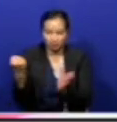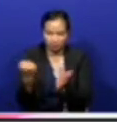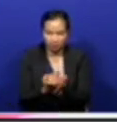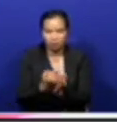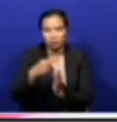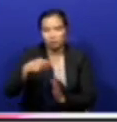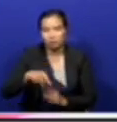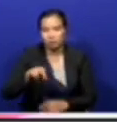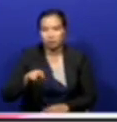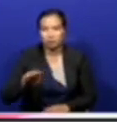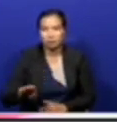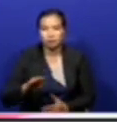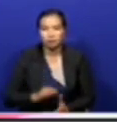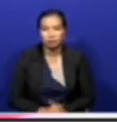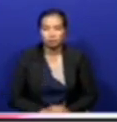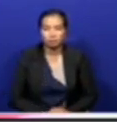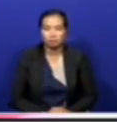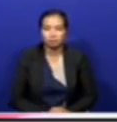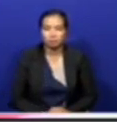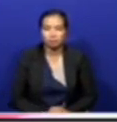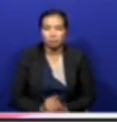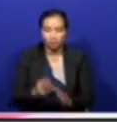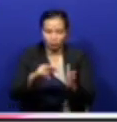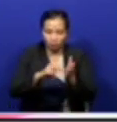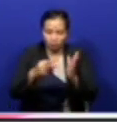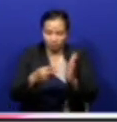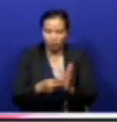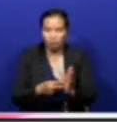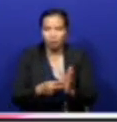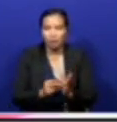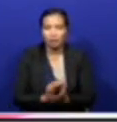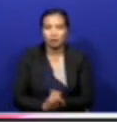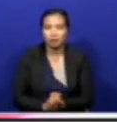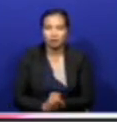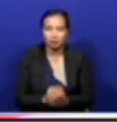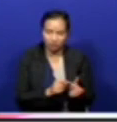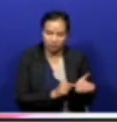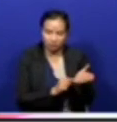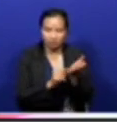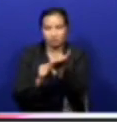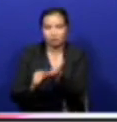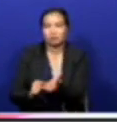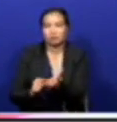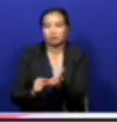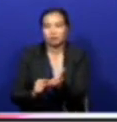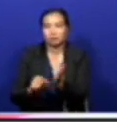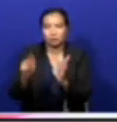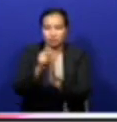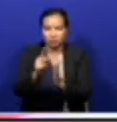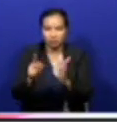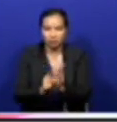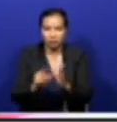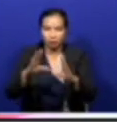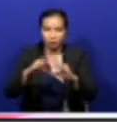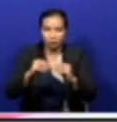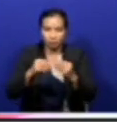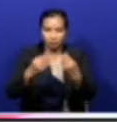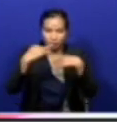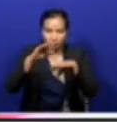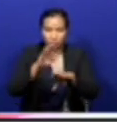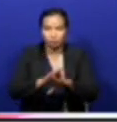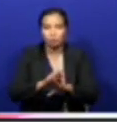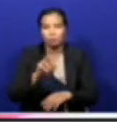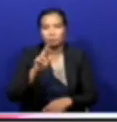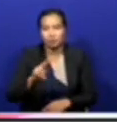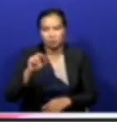ตินั่นหมายความว่าเราสามารถที่จะเสนอกฎหมายเข้าสู่ที่ประชุมร่วมรัฐสภา